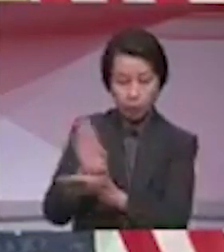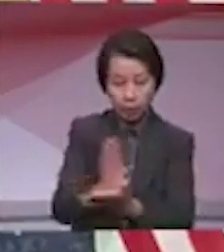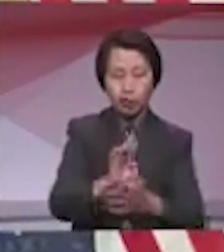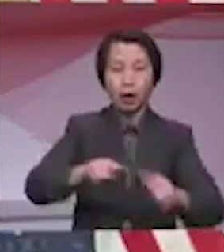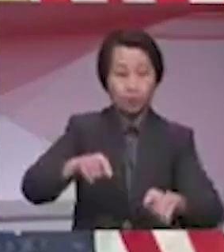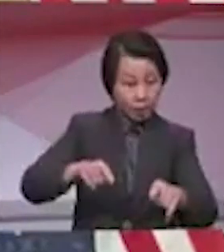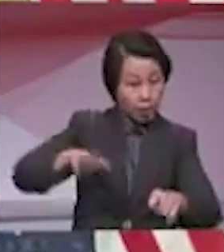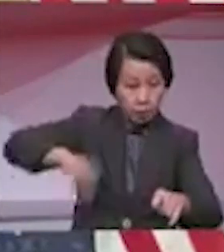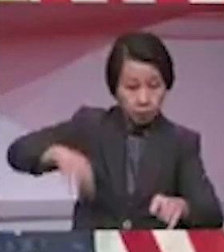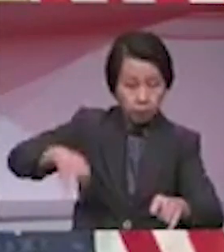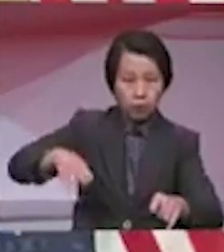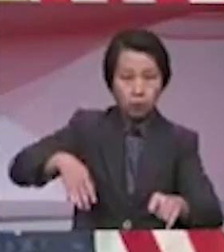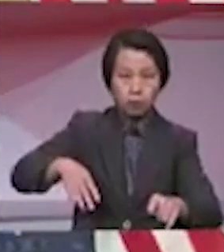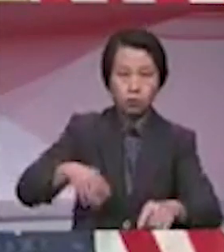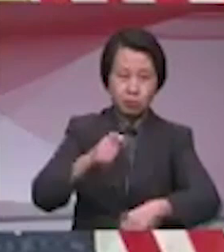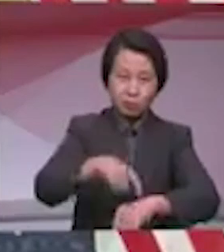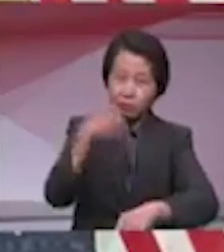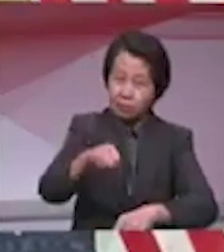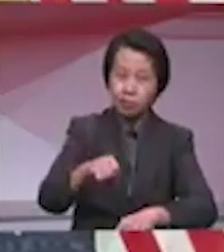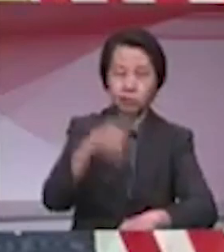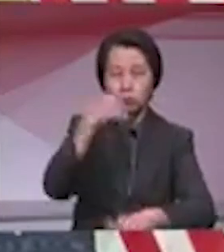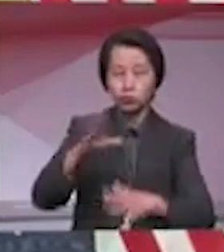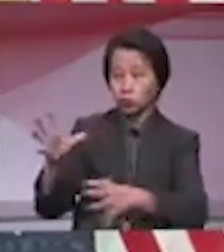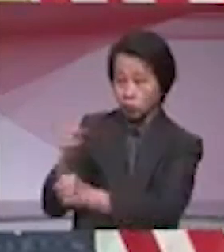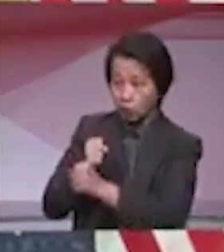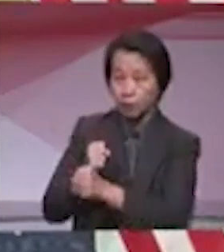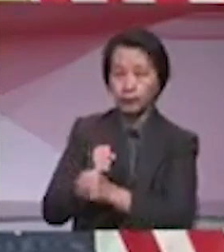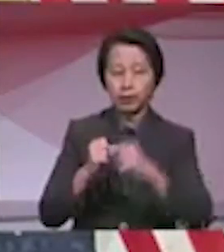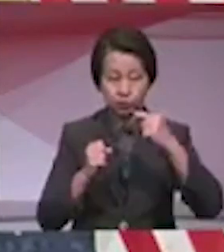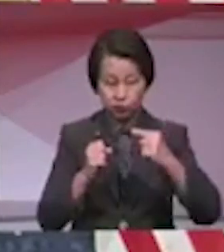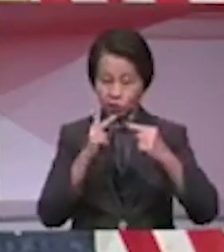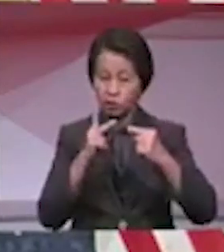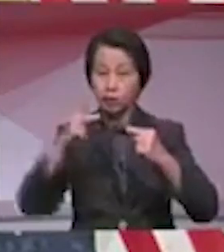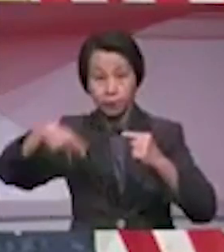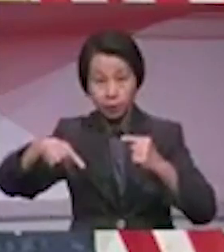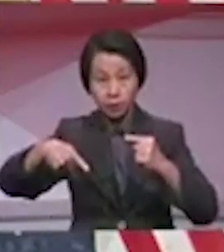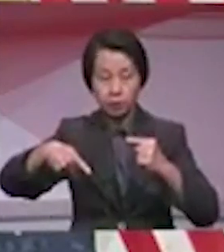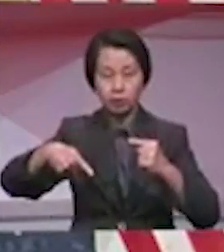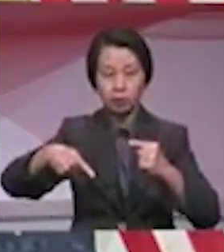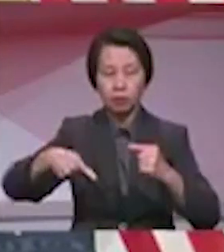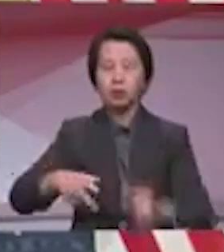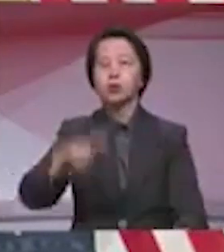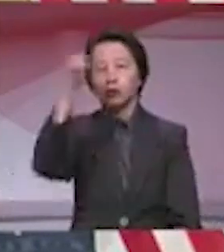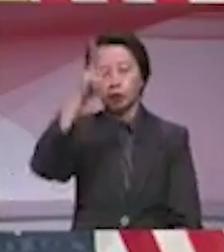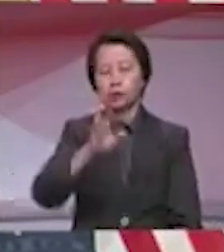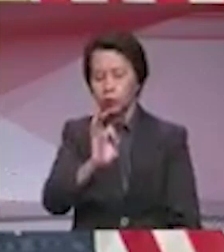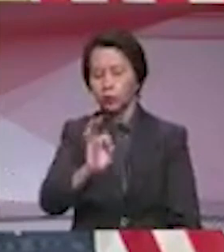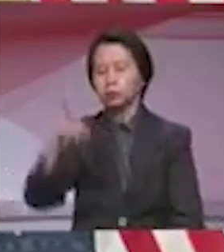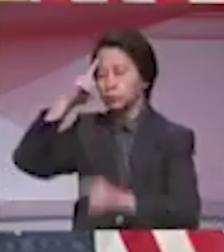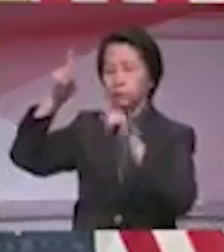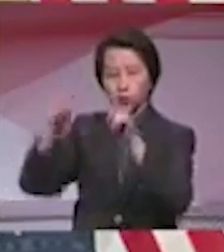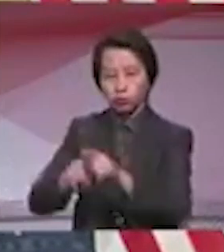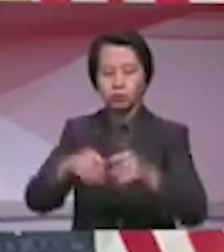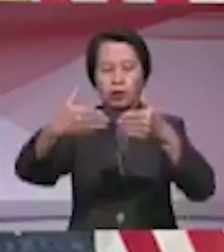masih belum berkesempatan untuk mendapatkan GKP, kerajaan bersetuju